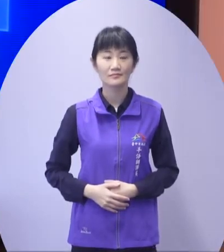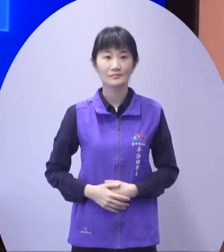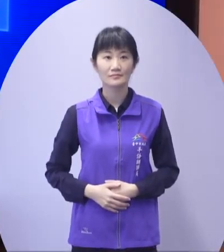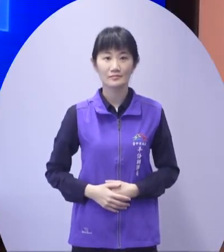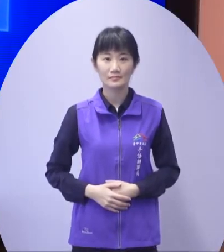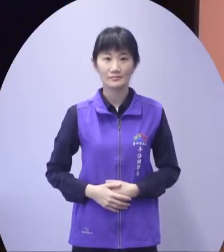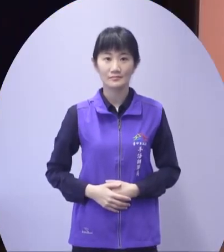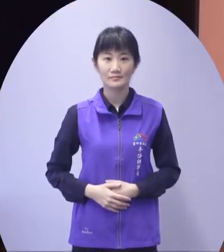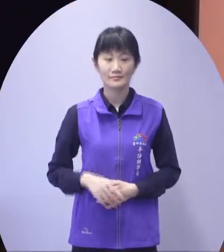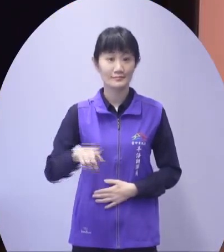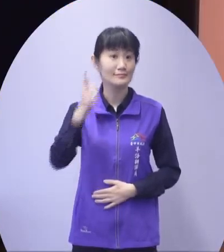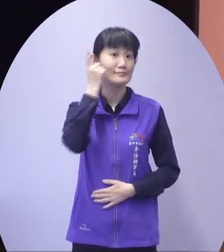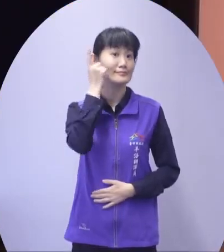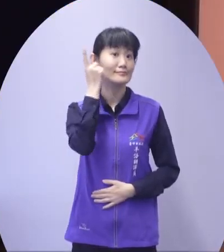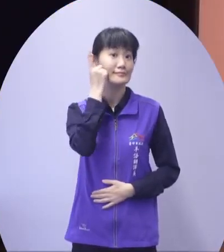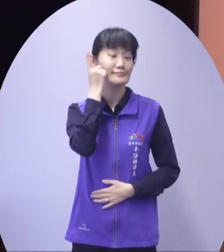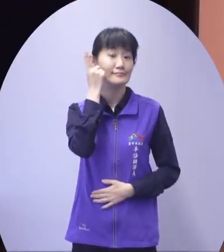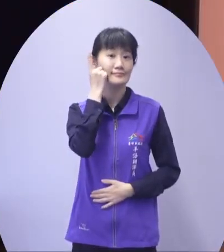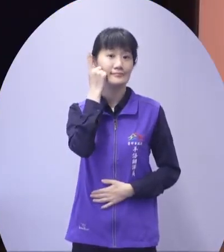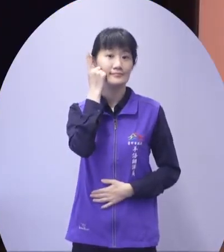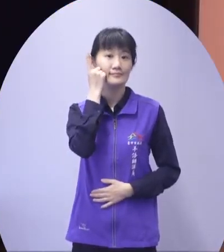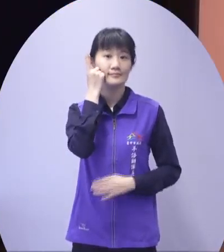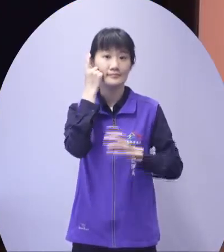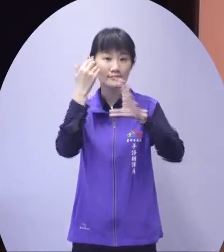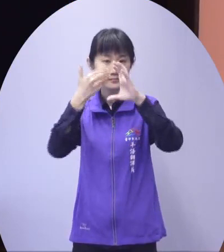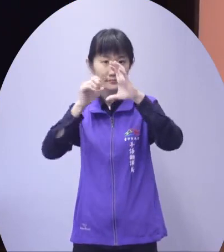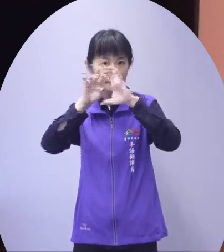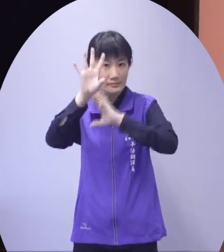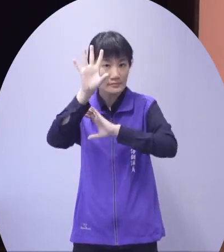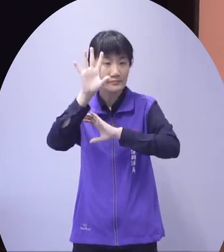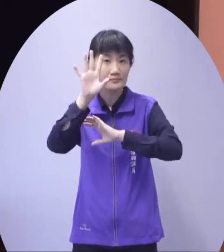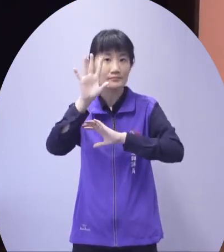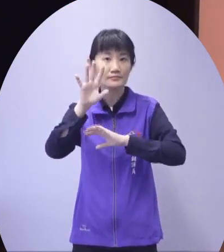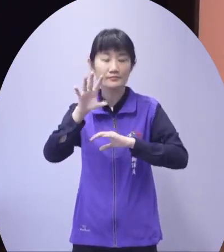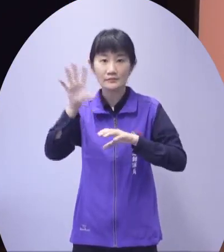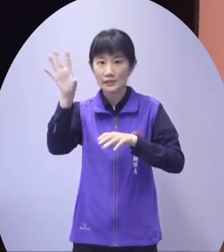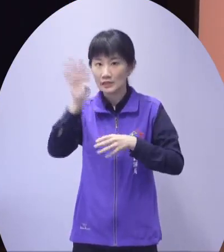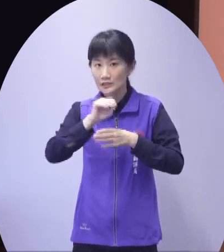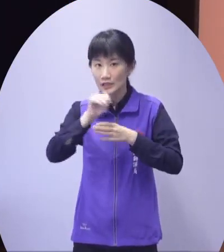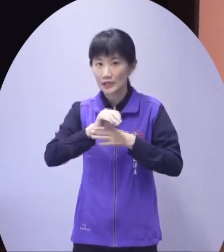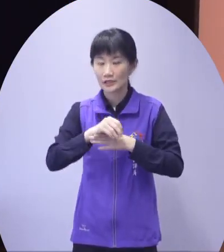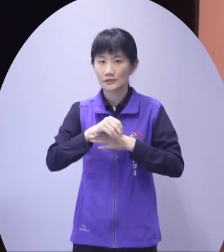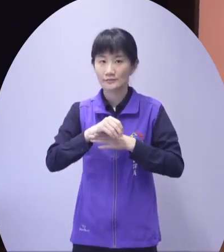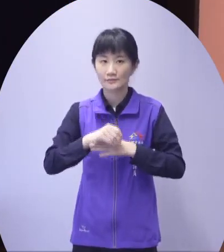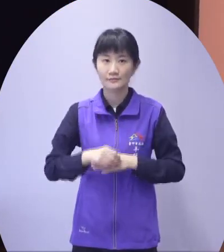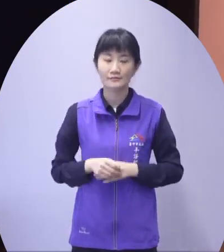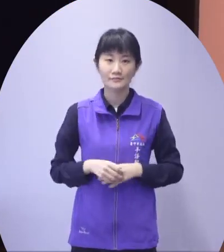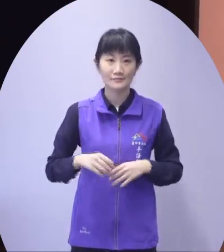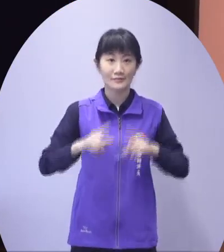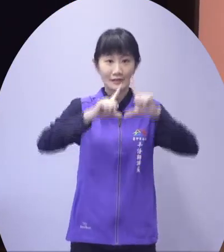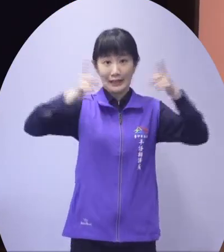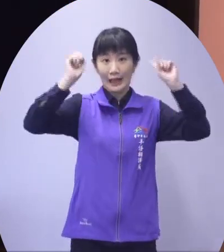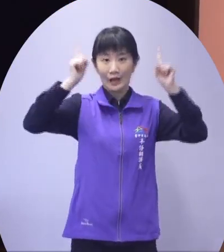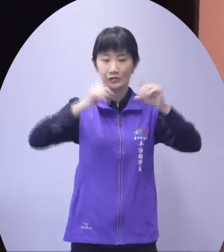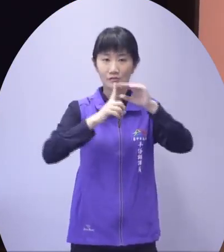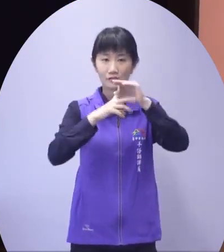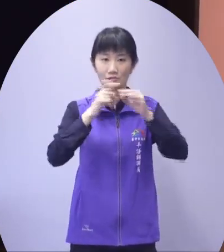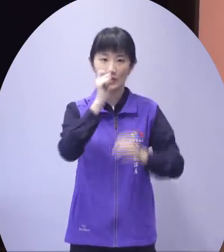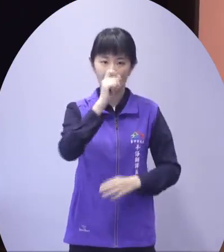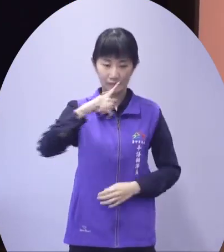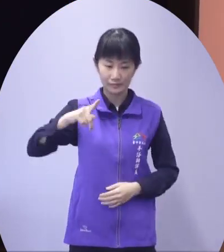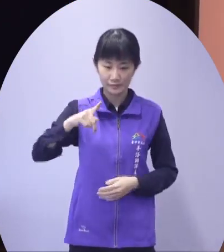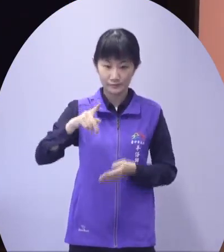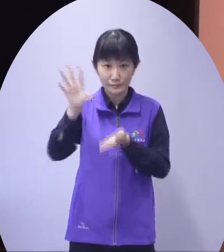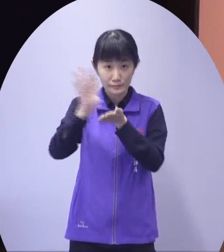那这个是以手机的这个模式来播放，首先下载大玩台中的 APP 啊，大玩台中 APP 目前